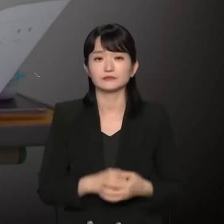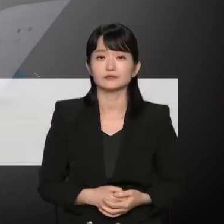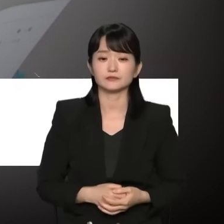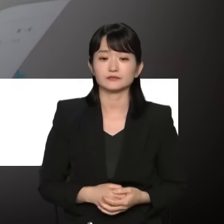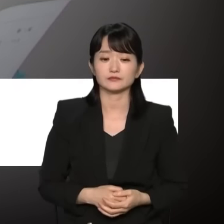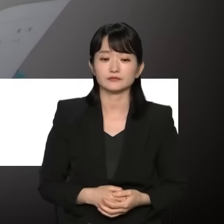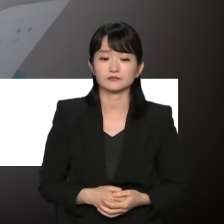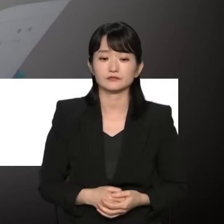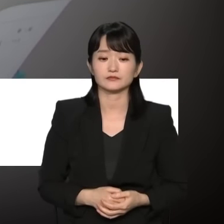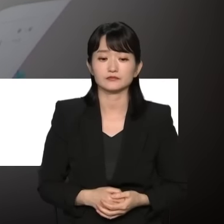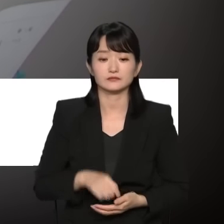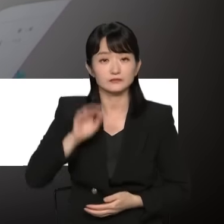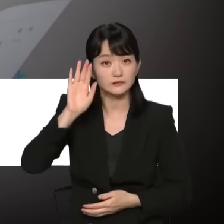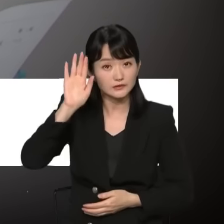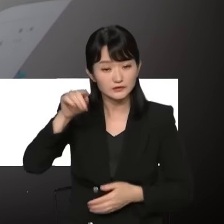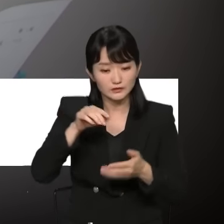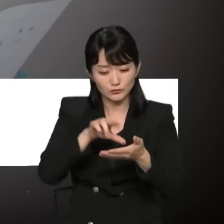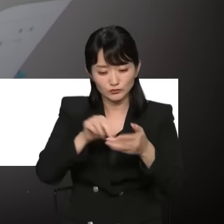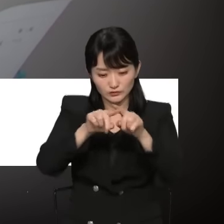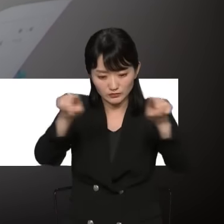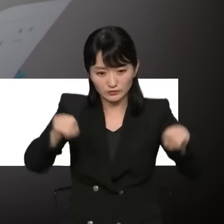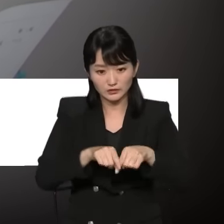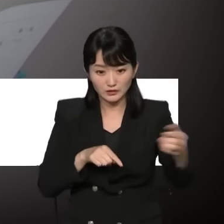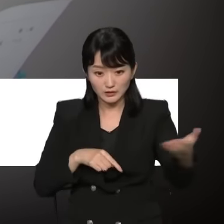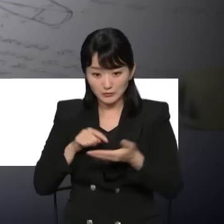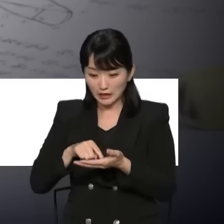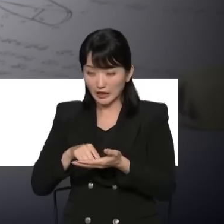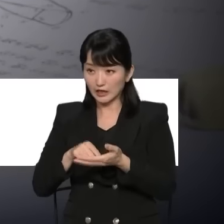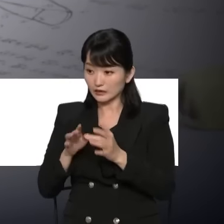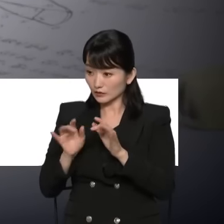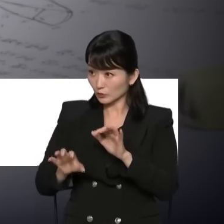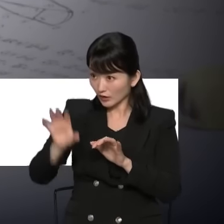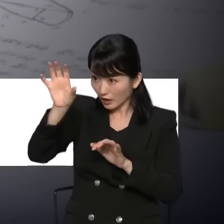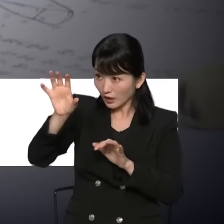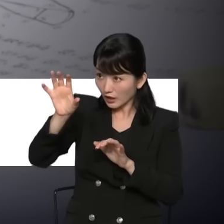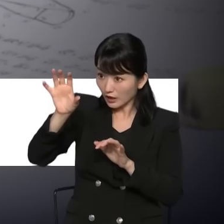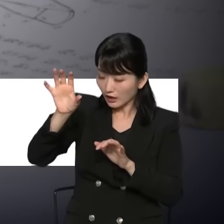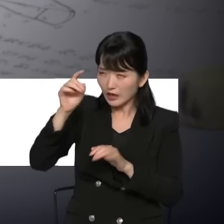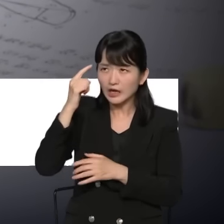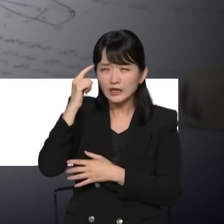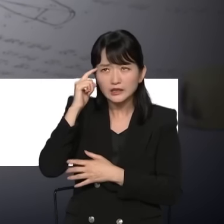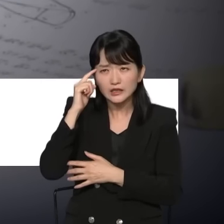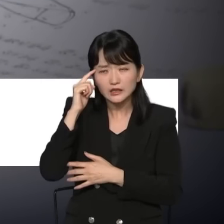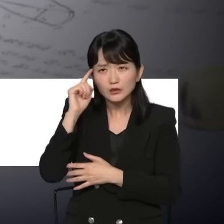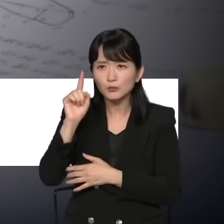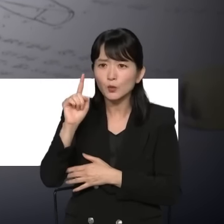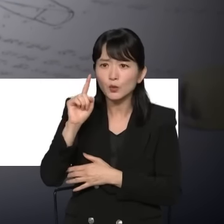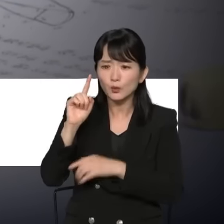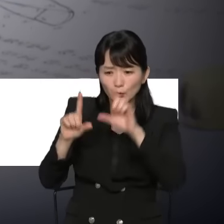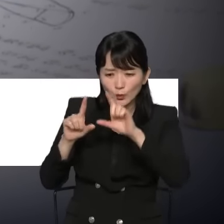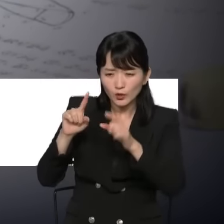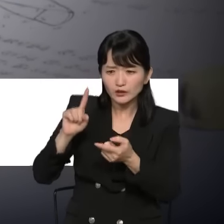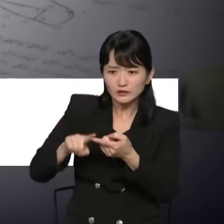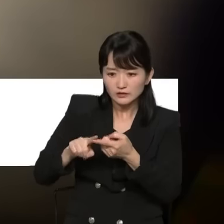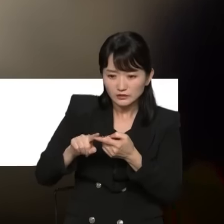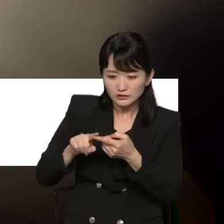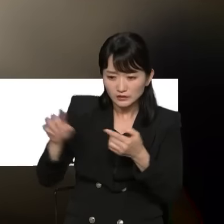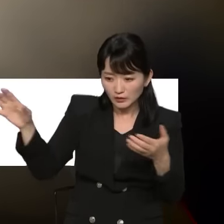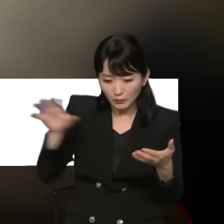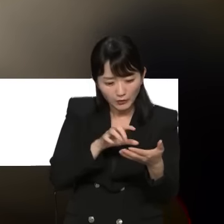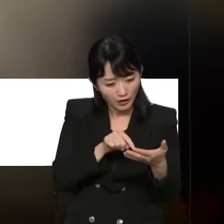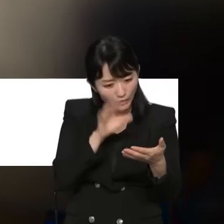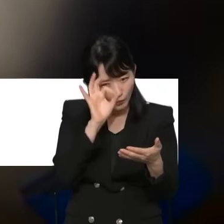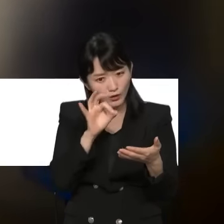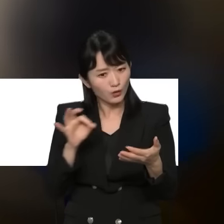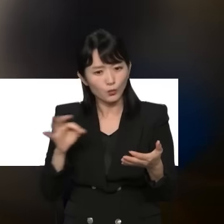추후에 문제지를 받고 보니까 진짜 그 사람이 말했던 그런 형태의 도형이 그대로 나와서 놀라긴 했죠. 뭐